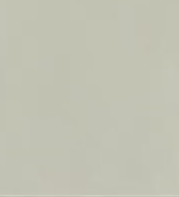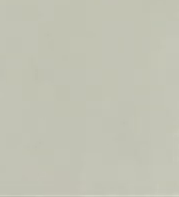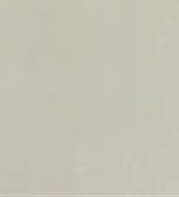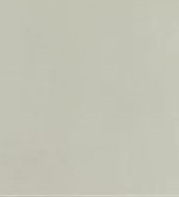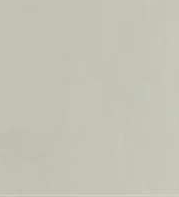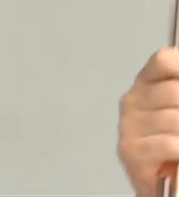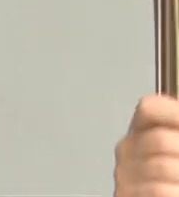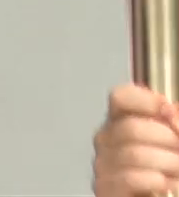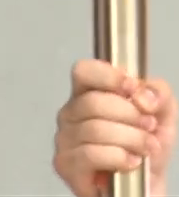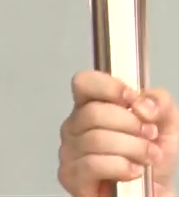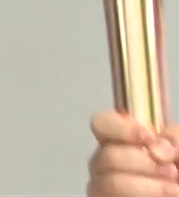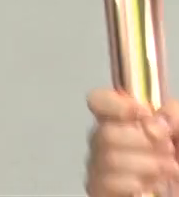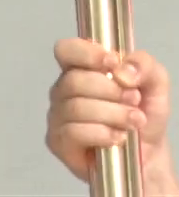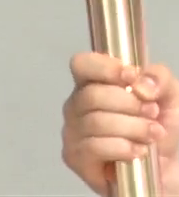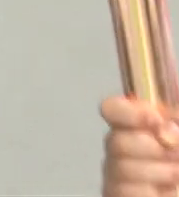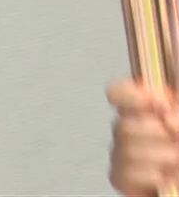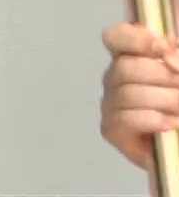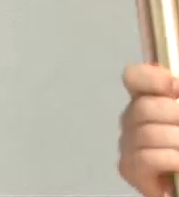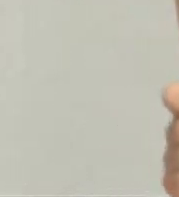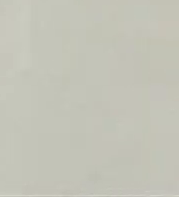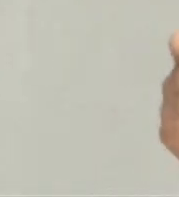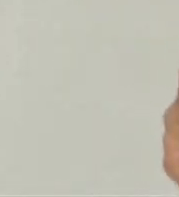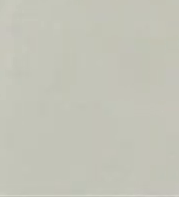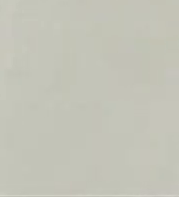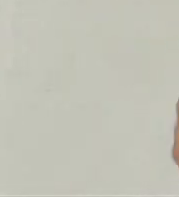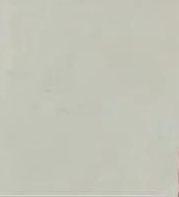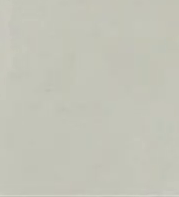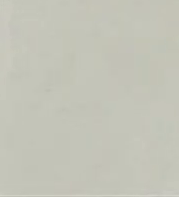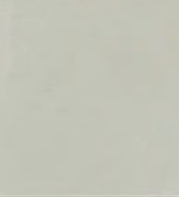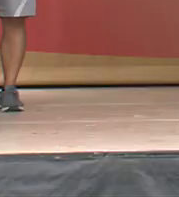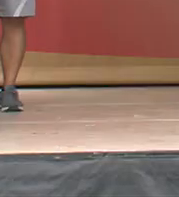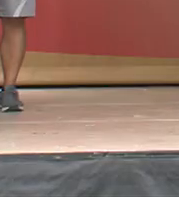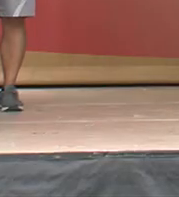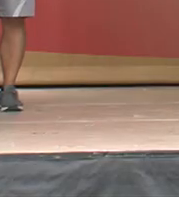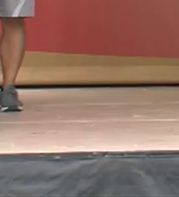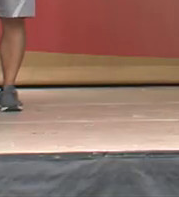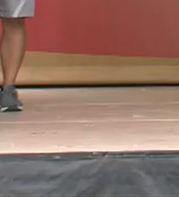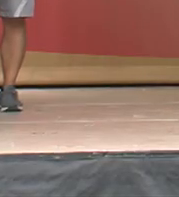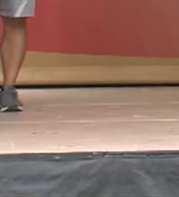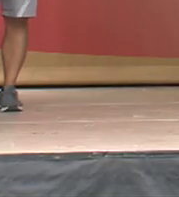それではこれより聖火を納火いたします。